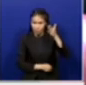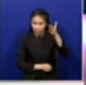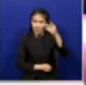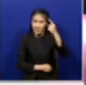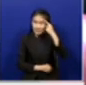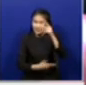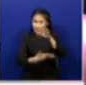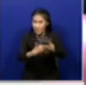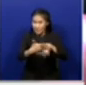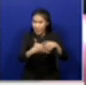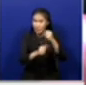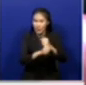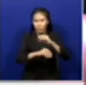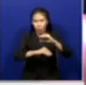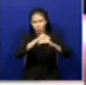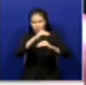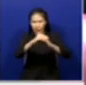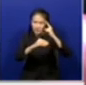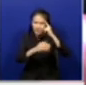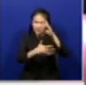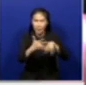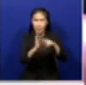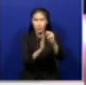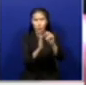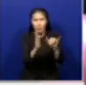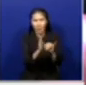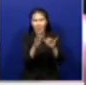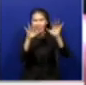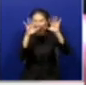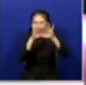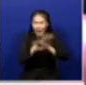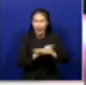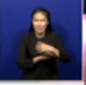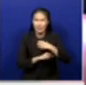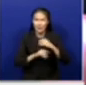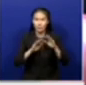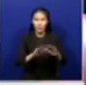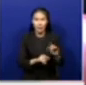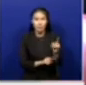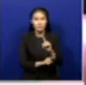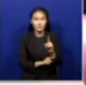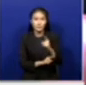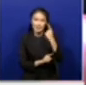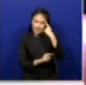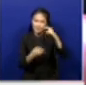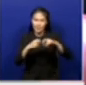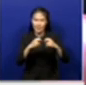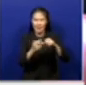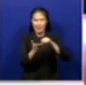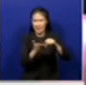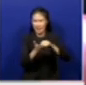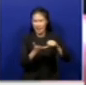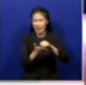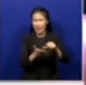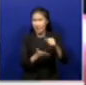ำโครงการหรือดำเนินนโยบายแนวๆนี้อีกก็อยากจะฝากให้ไปแก้ไขสักนิดนึง